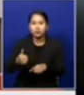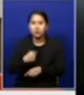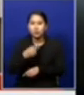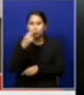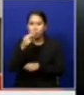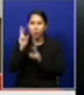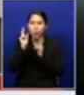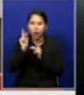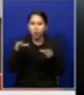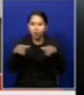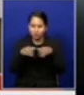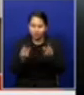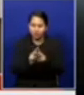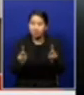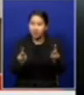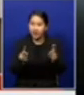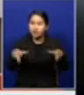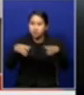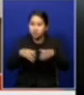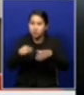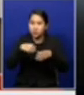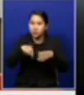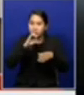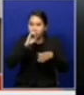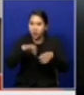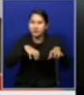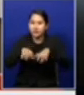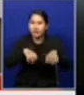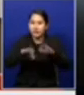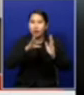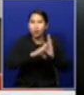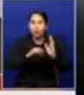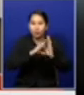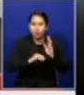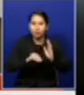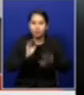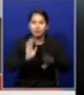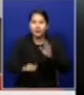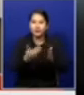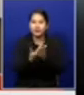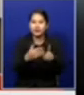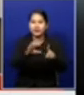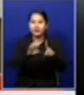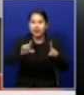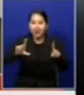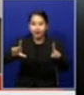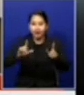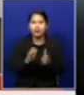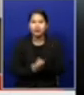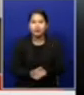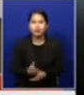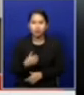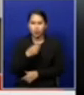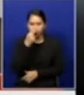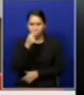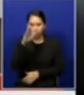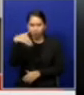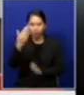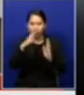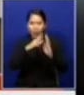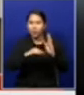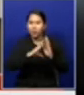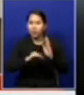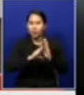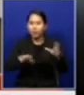ที่เป็นคณะกรรมการเนี่ยบอกว่าจะไปจัดอบรมประมาณ100,000 ล้านหยุดซะเถอะครับอบรมนี่อบรม